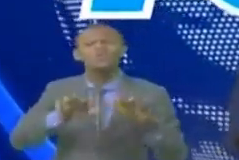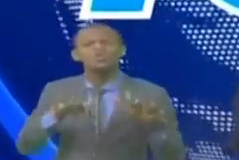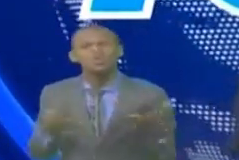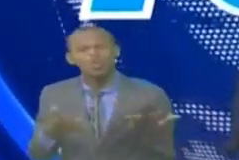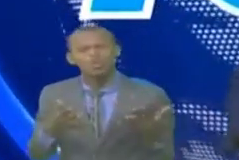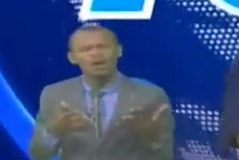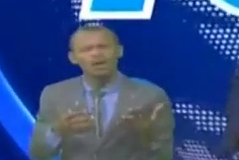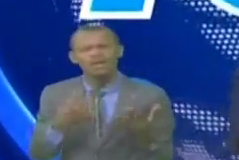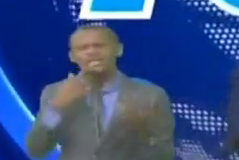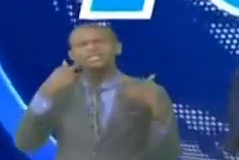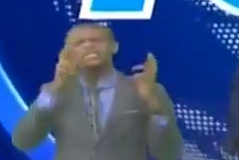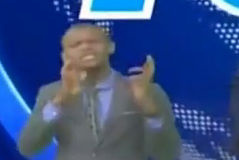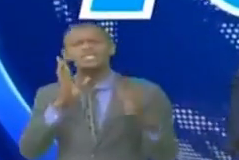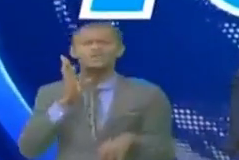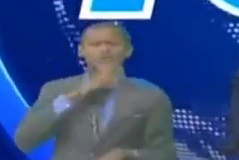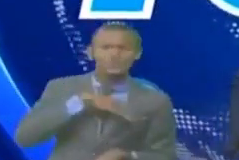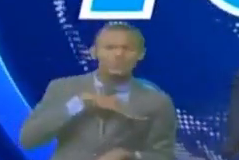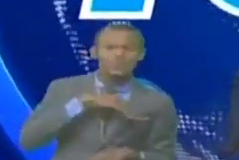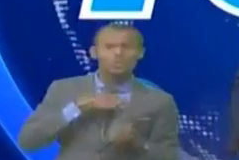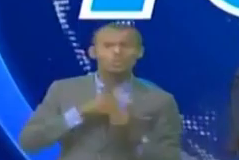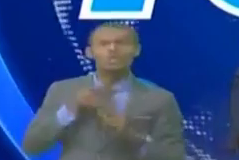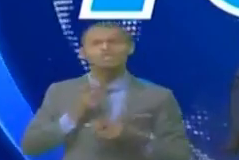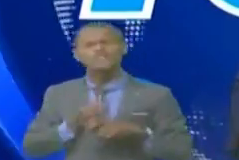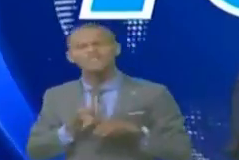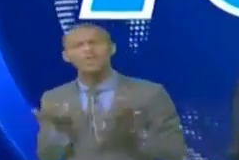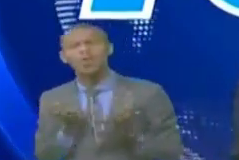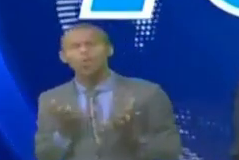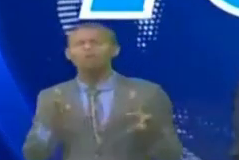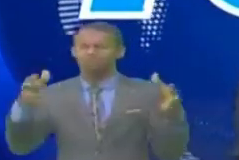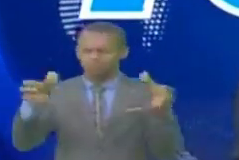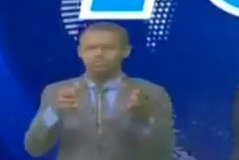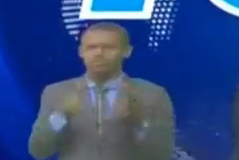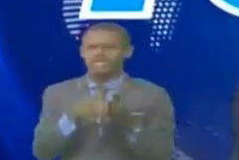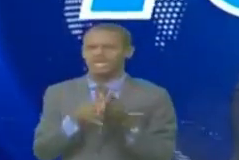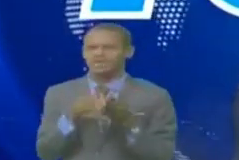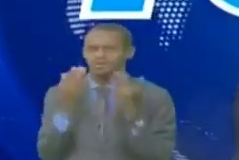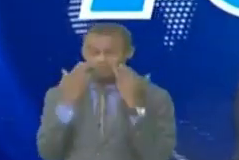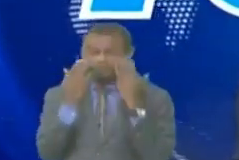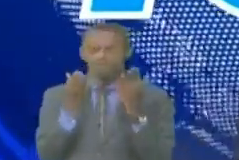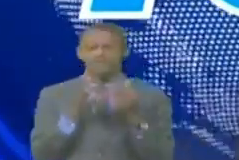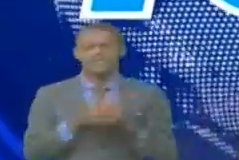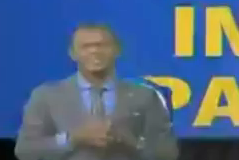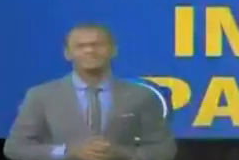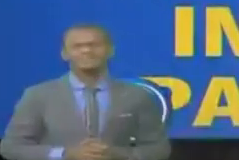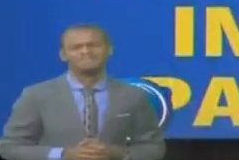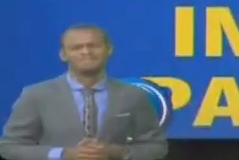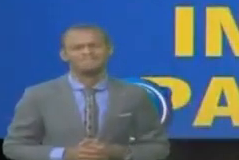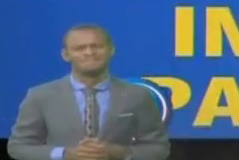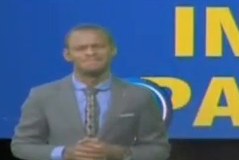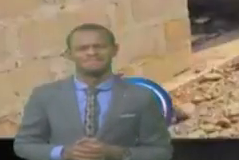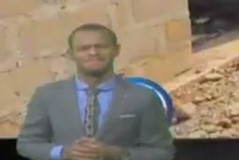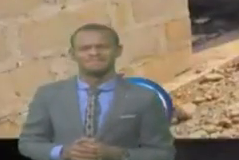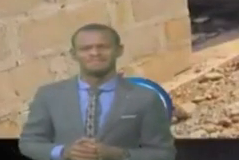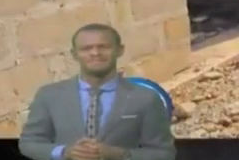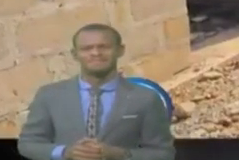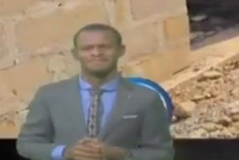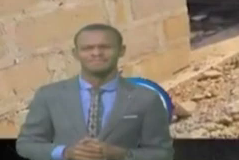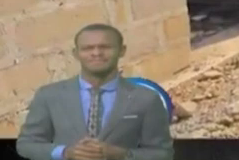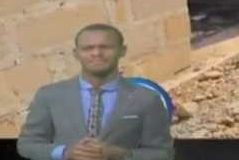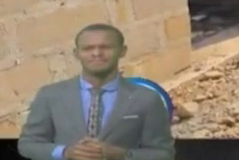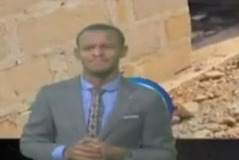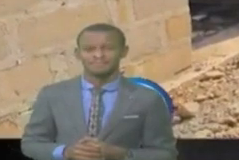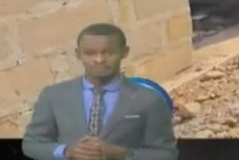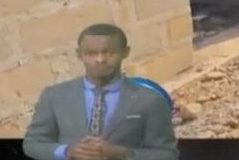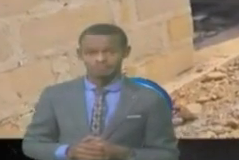provinces. Un reportage de Françoise Boulabois qui est rendu par Emmanuela Commissaire. À la date